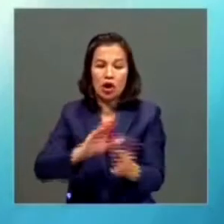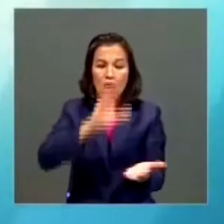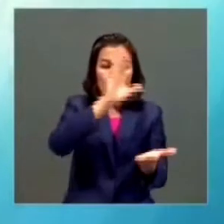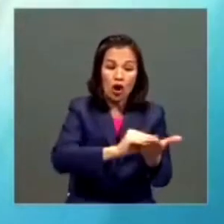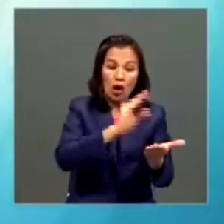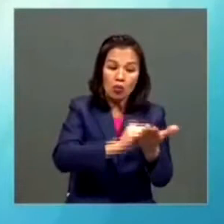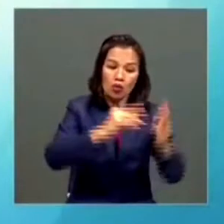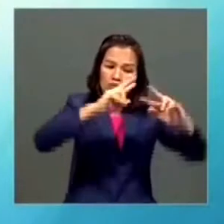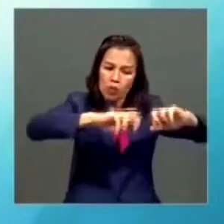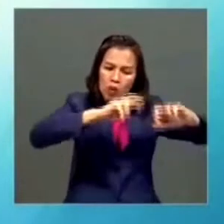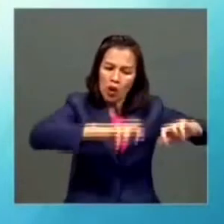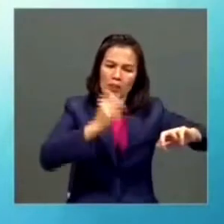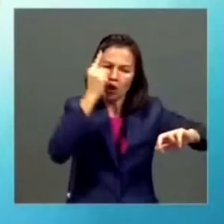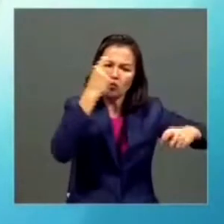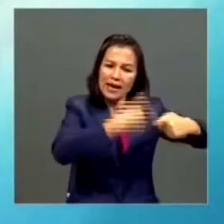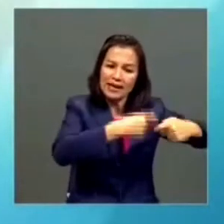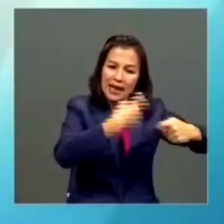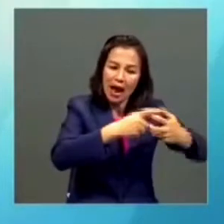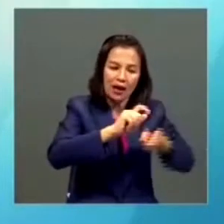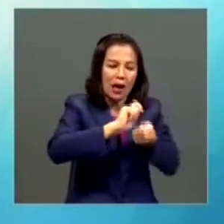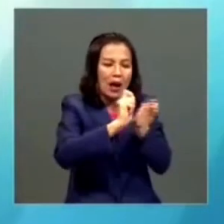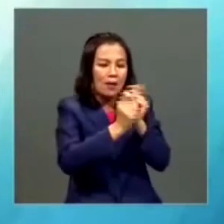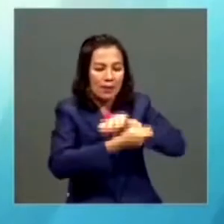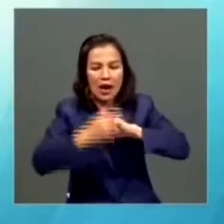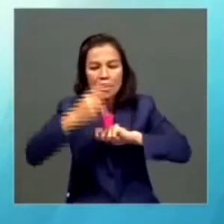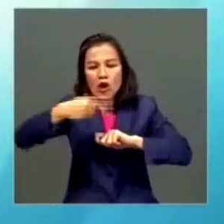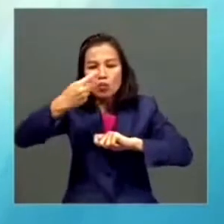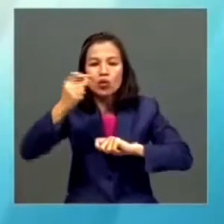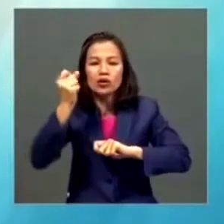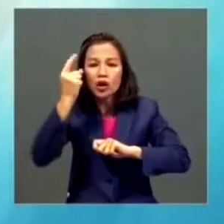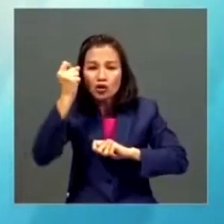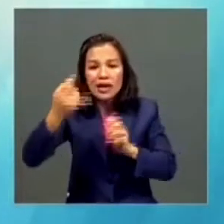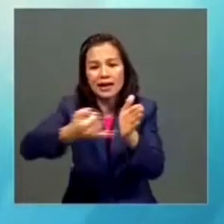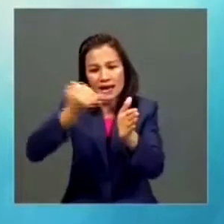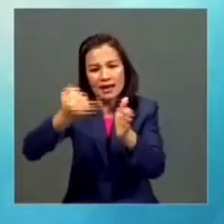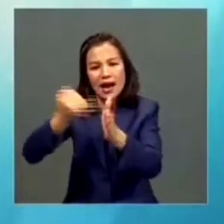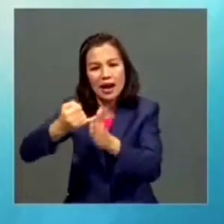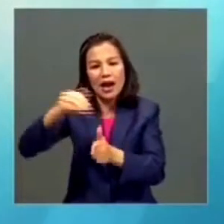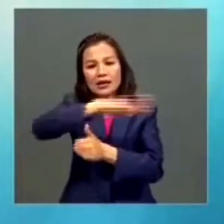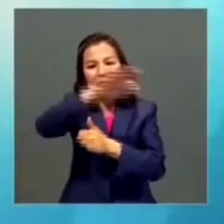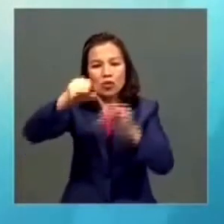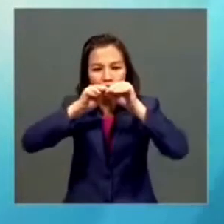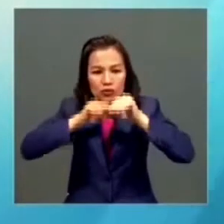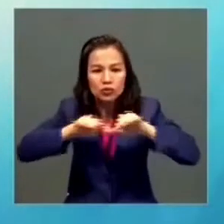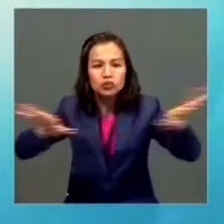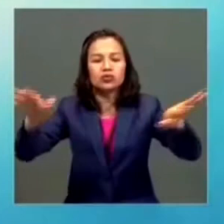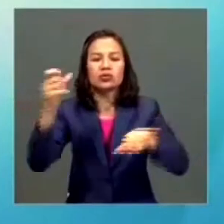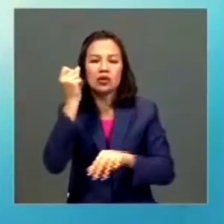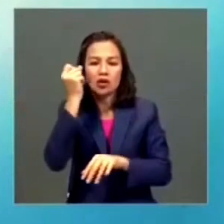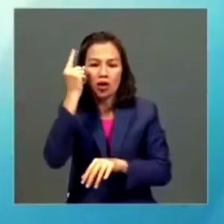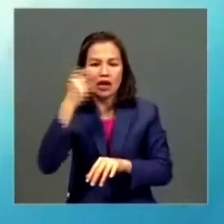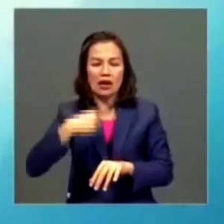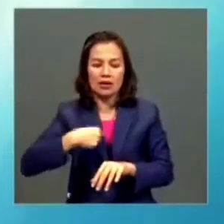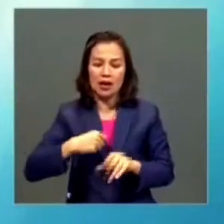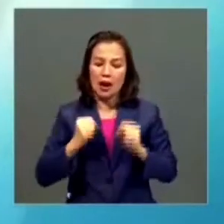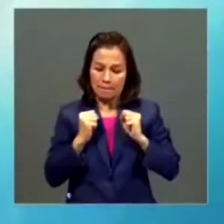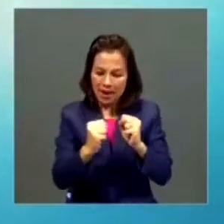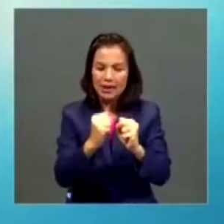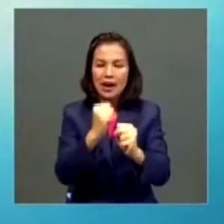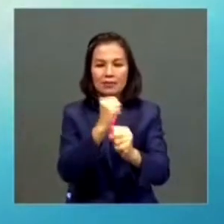ที่เราทำความเข้าใจกันได้ง่ายๆอย่างไรให้พี่น้องประชาชนทุกคนได้รับทราบอย่างไรผมจะพยายามทำอย่างที่สุด